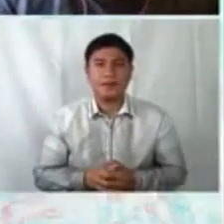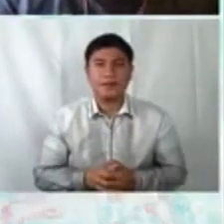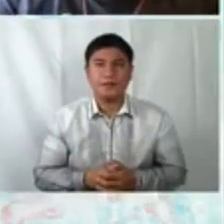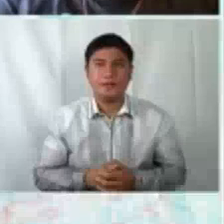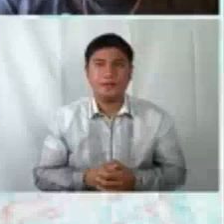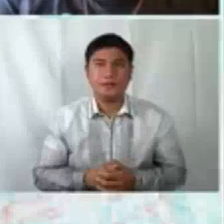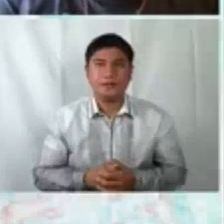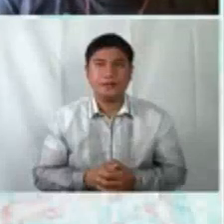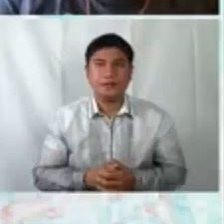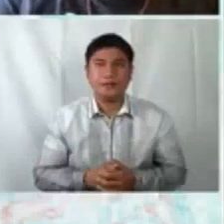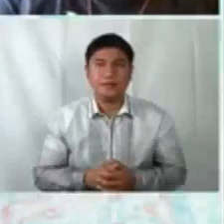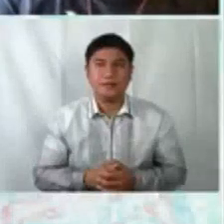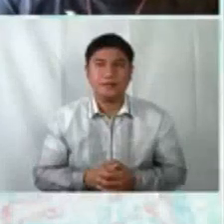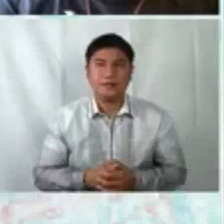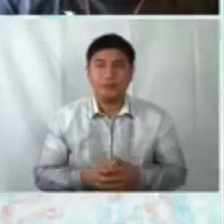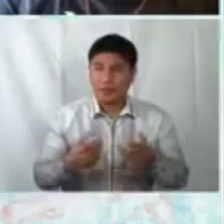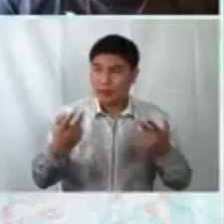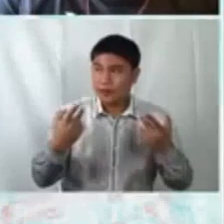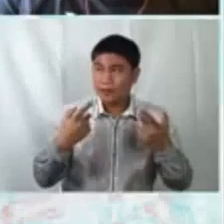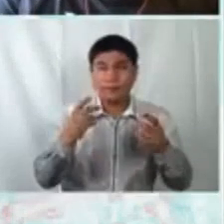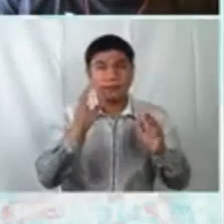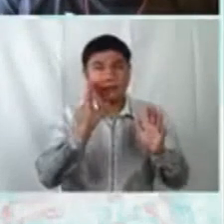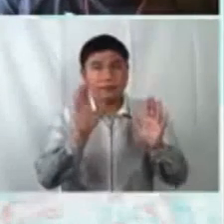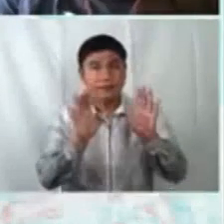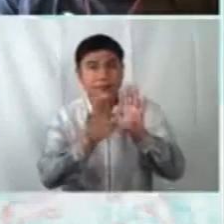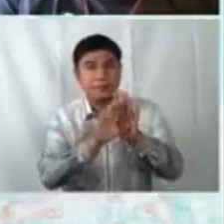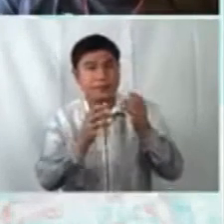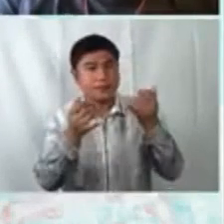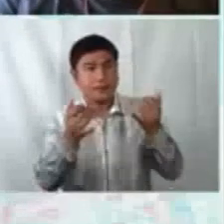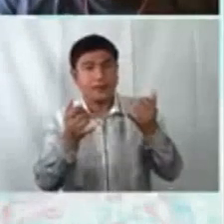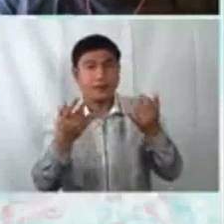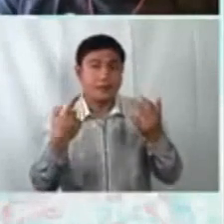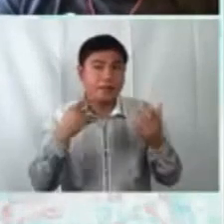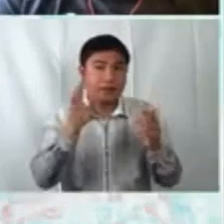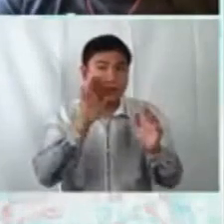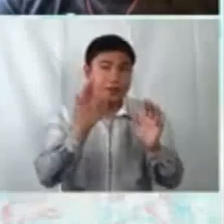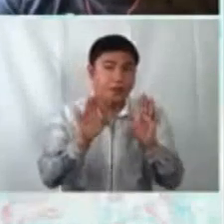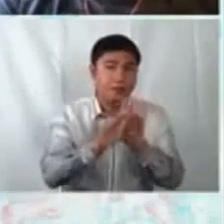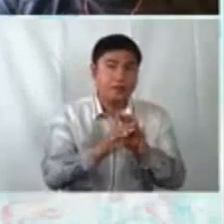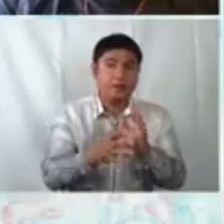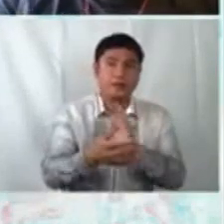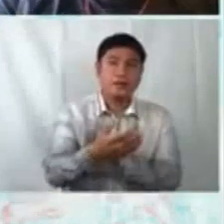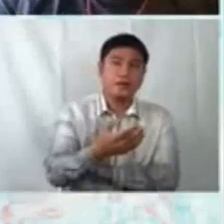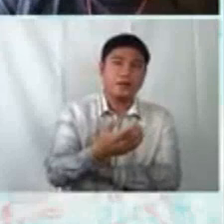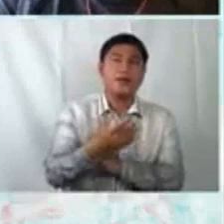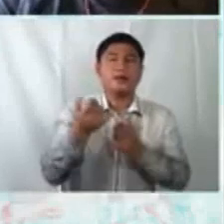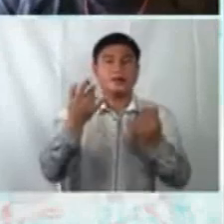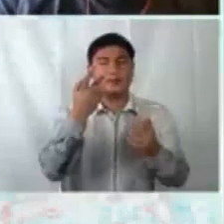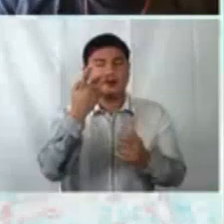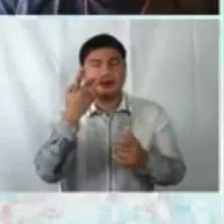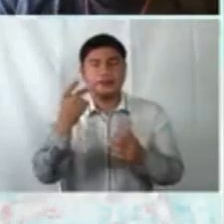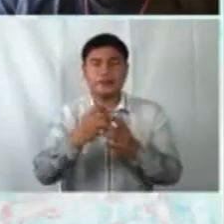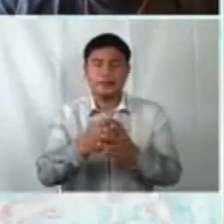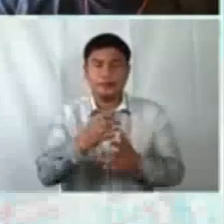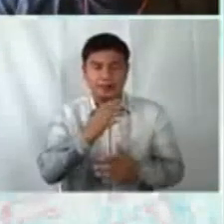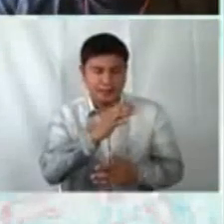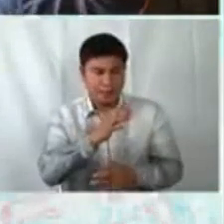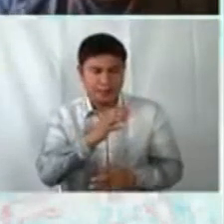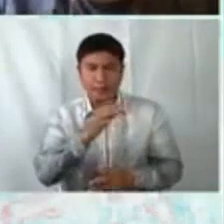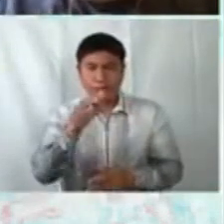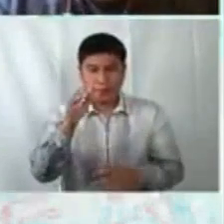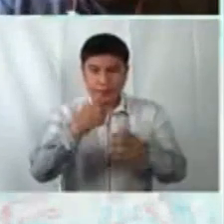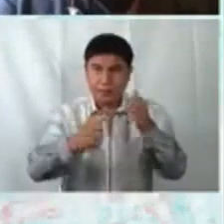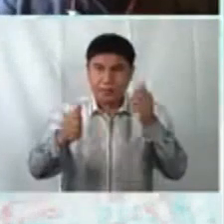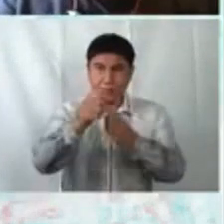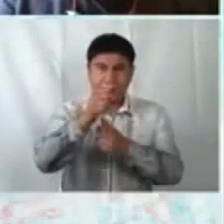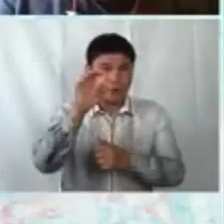nyo na ho yung larawan dyan. Meron nung kayo nakikita yon. Si General Aguinaldo nandun sa taas, no? Nung 1898.